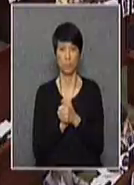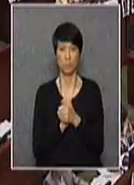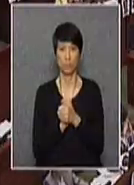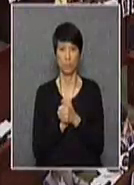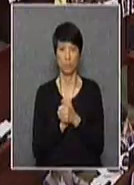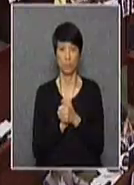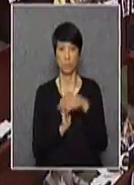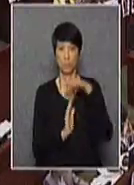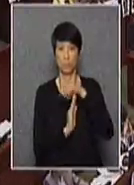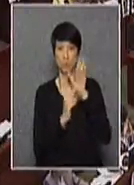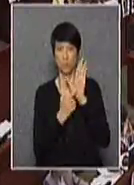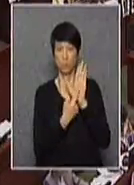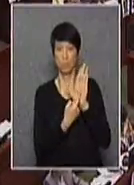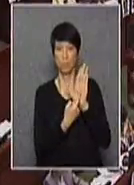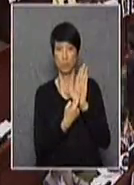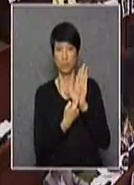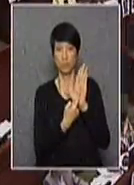停止表決，顯示結果。